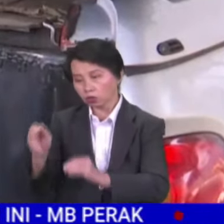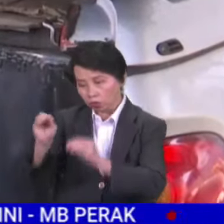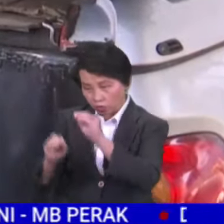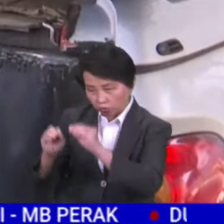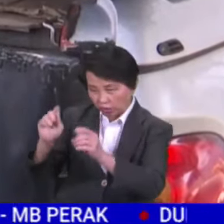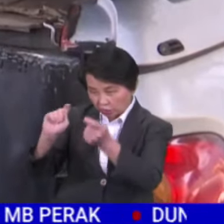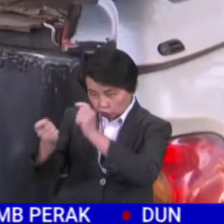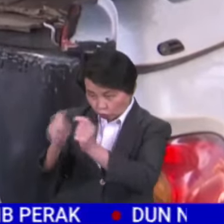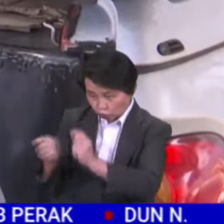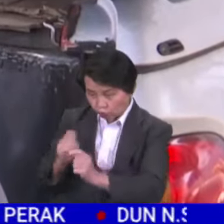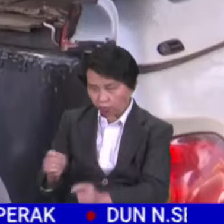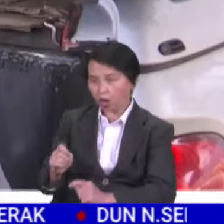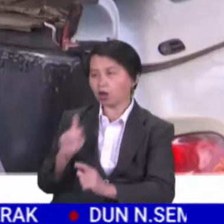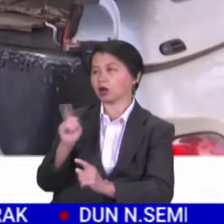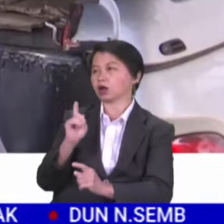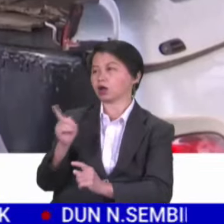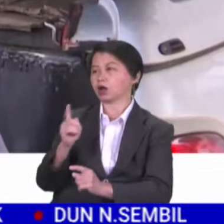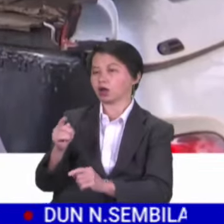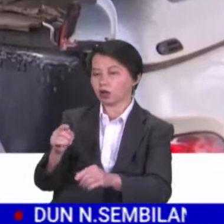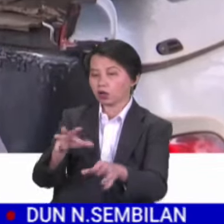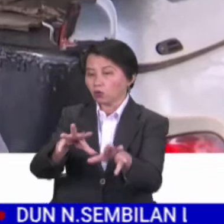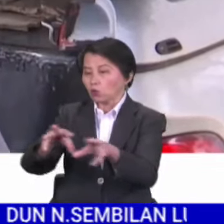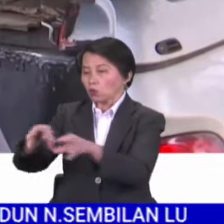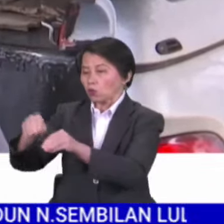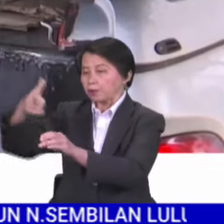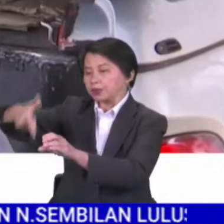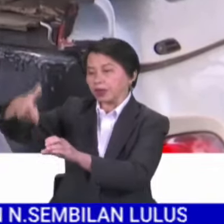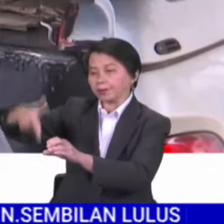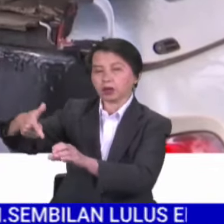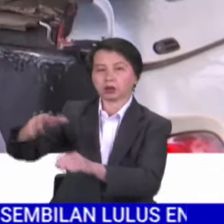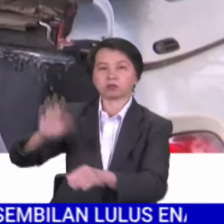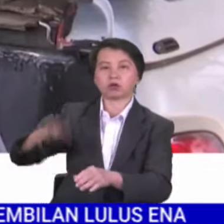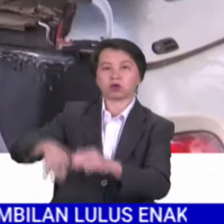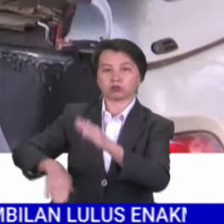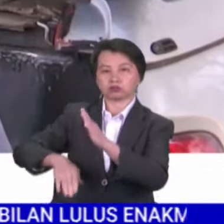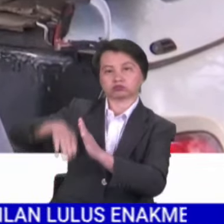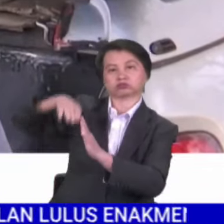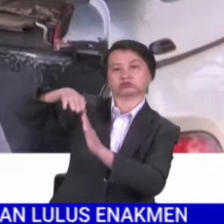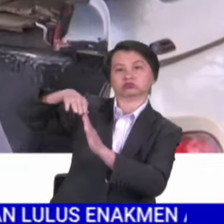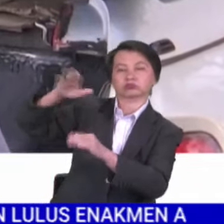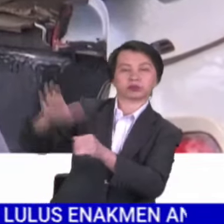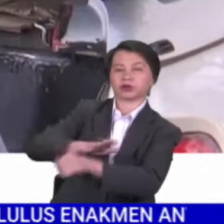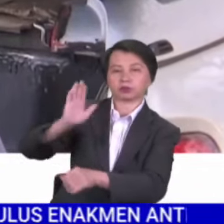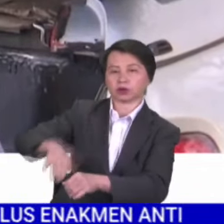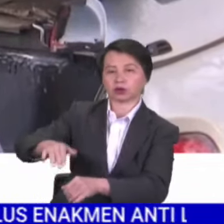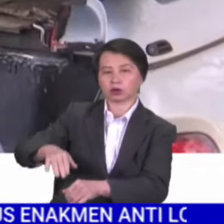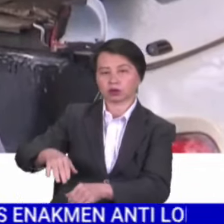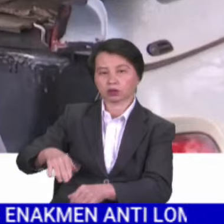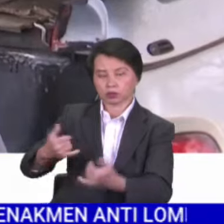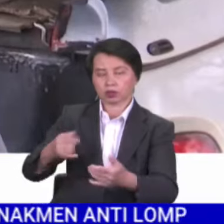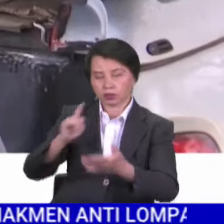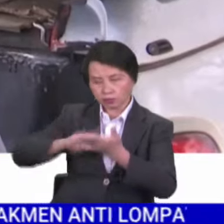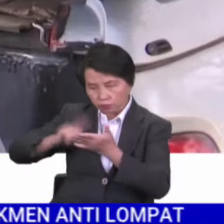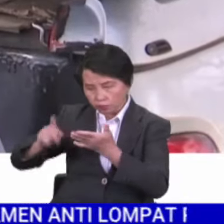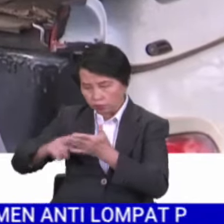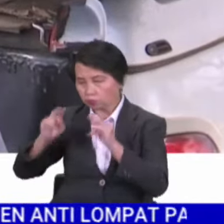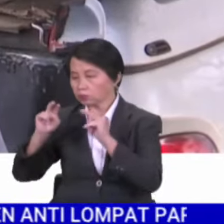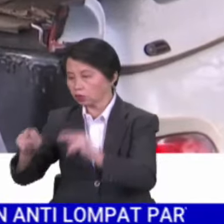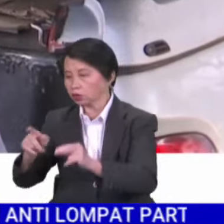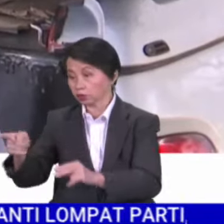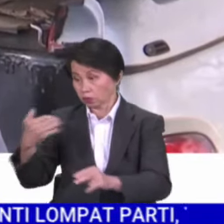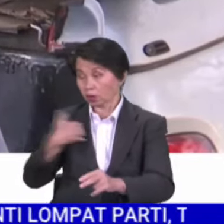dan proses pengeman minyak sudah dilakukanlah, tapi belum lagi penuhlah tanker itu. Dan pemeriksaan lanjut kita mendapati itulah